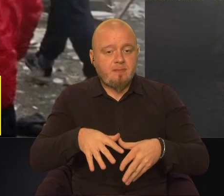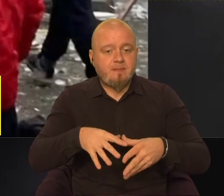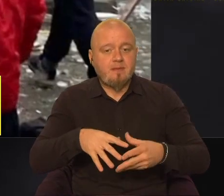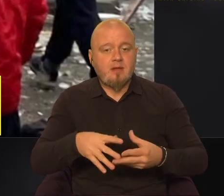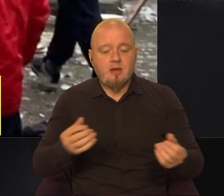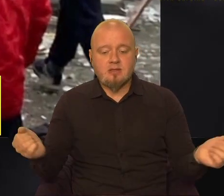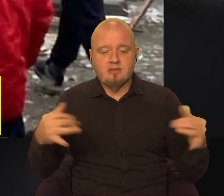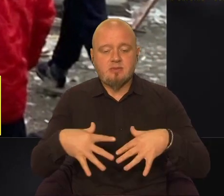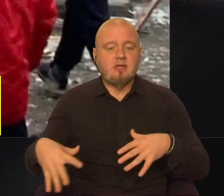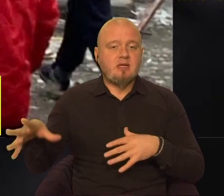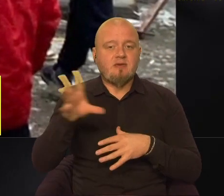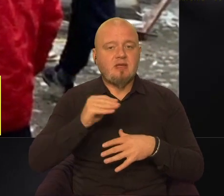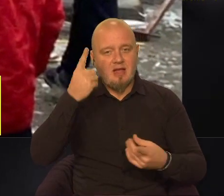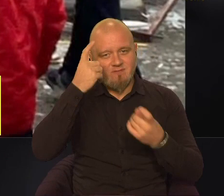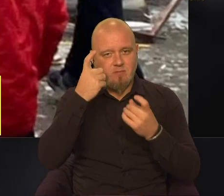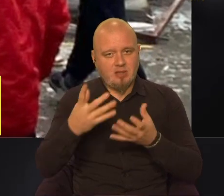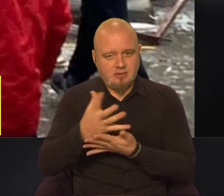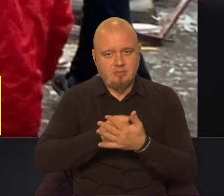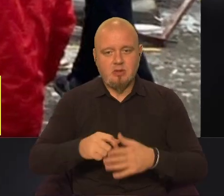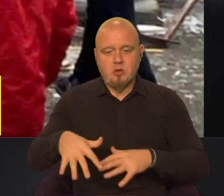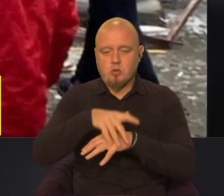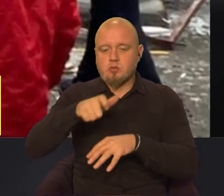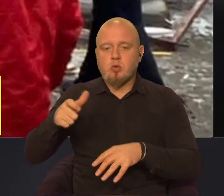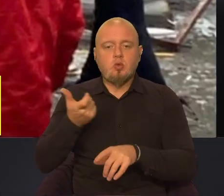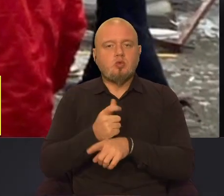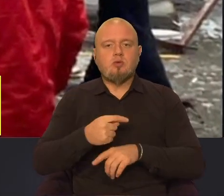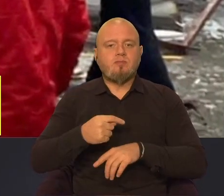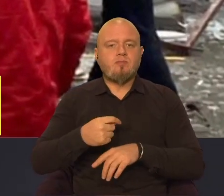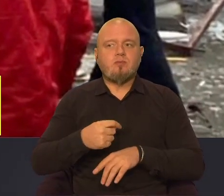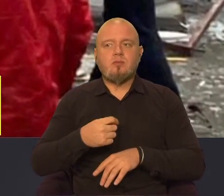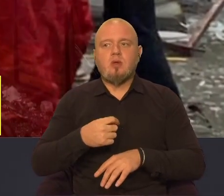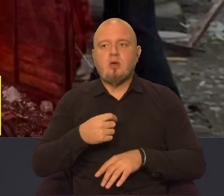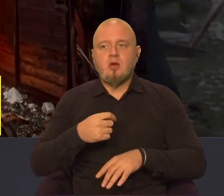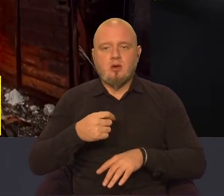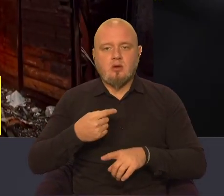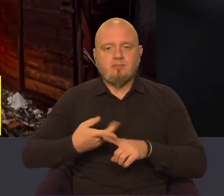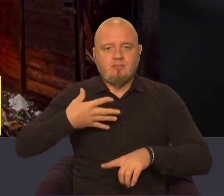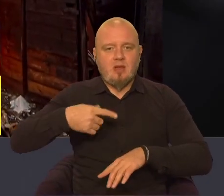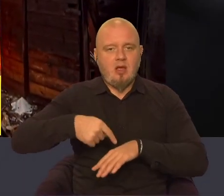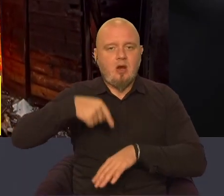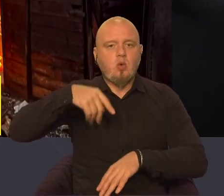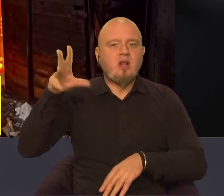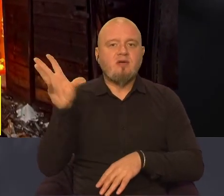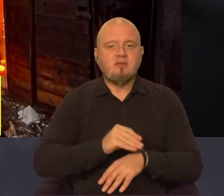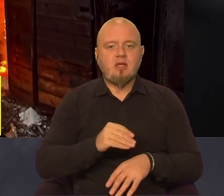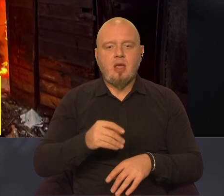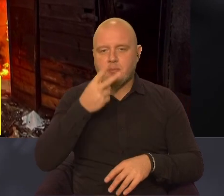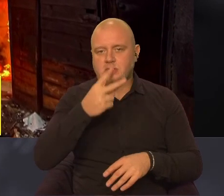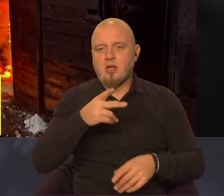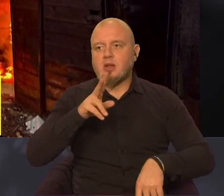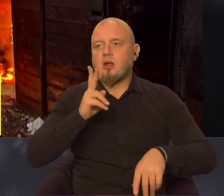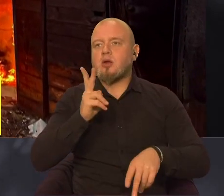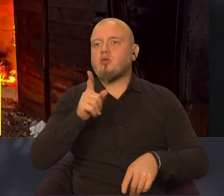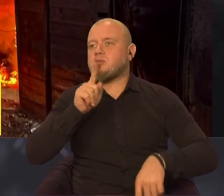вся інформація. Суспільство дуже чутливо реагує на все. Ви ж бачите, люди деякі, починають в магазинстві, хтось